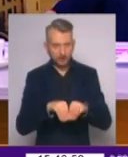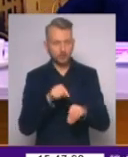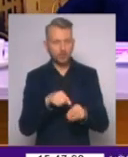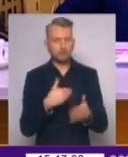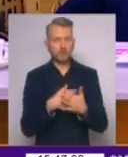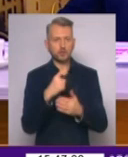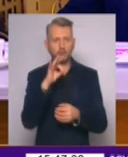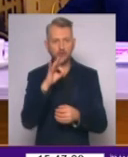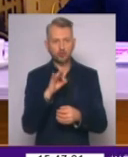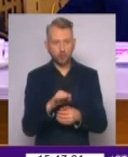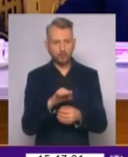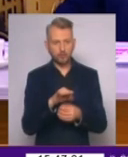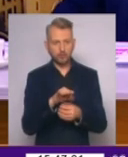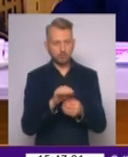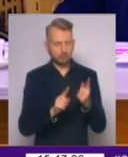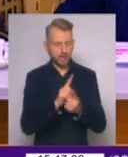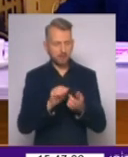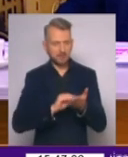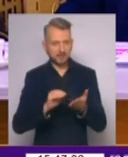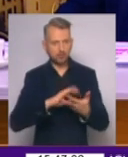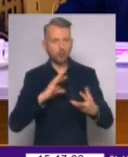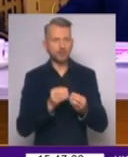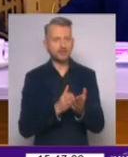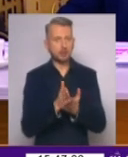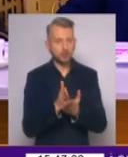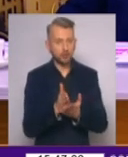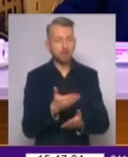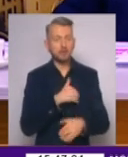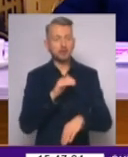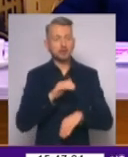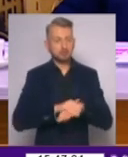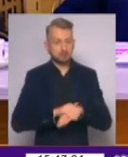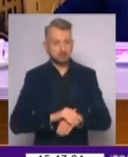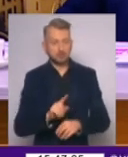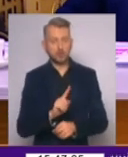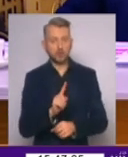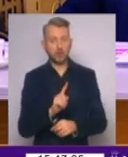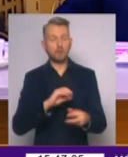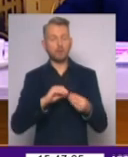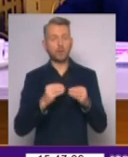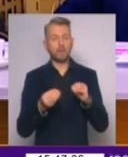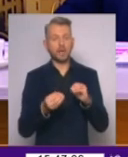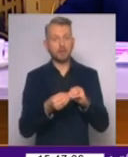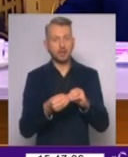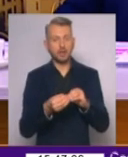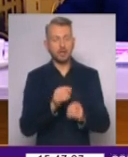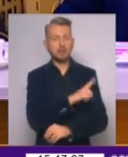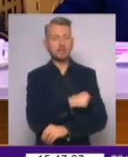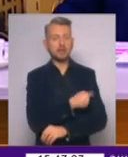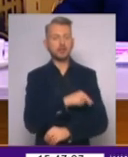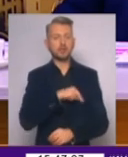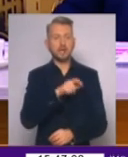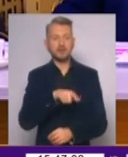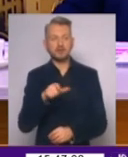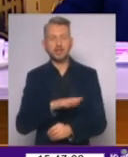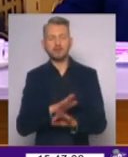майже 100% переписану концепцію. І ми констатуємо той факт, що проблема медичних працівників – це